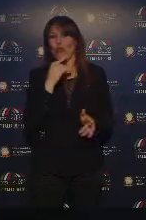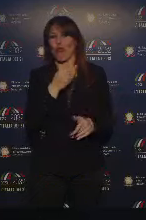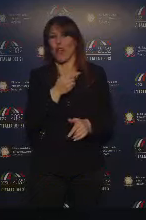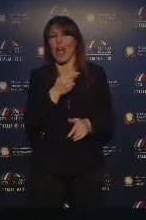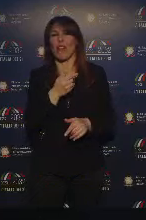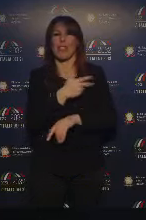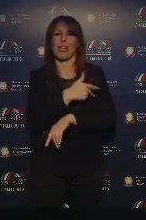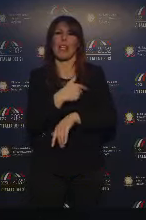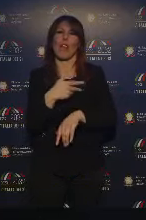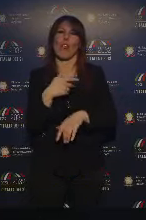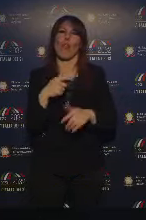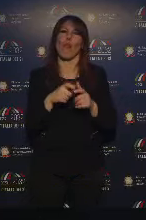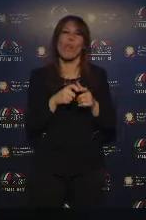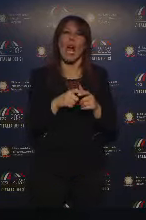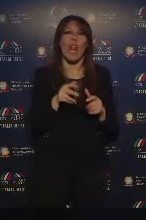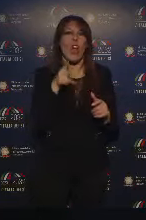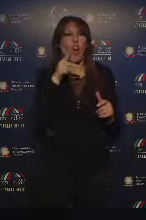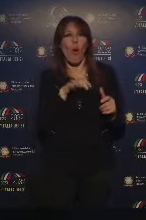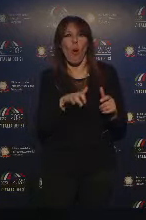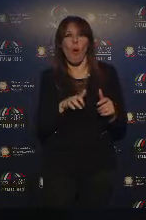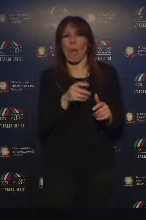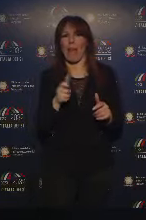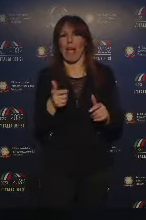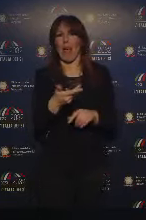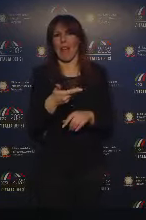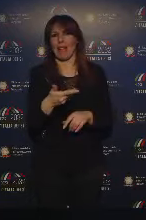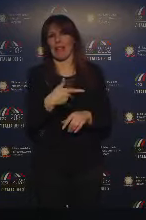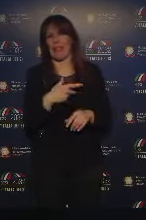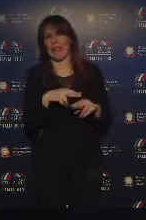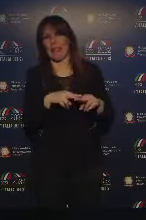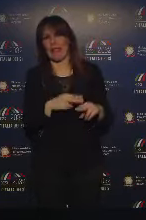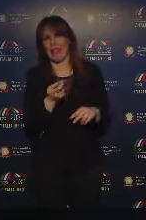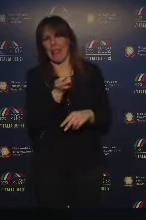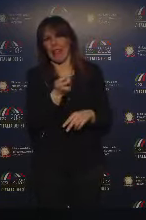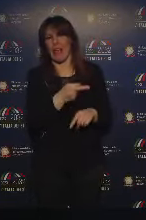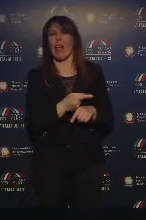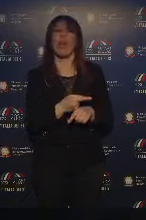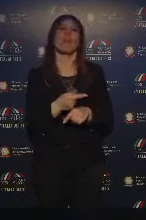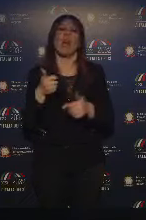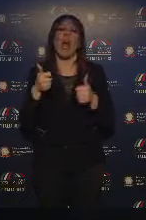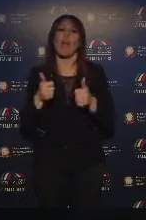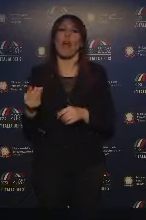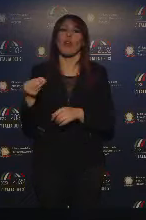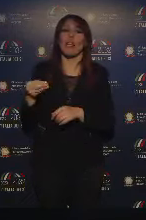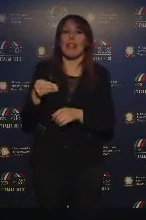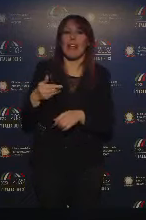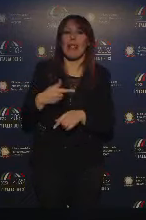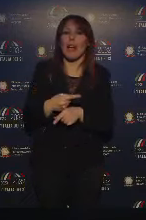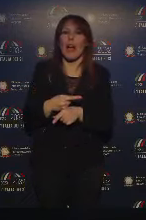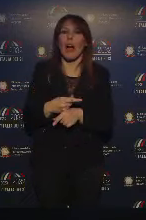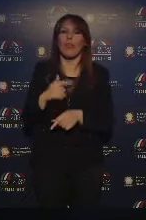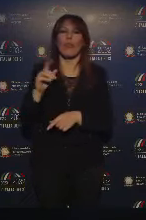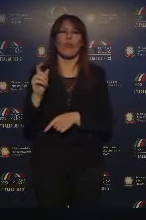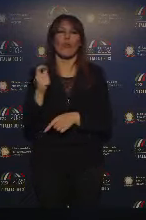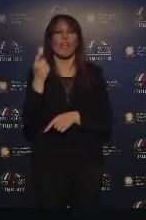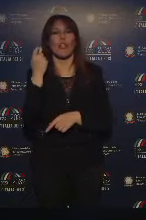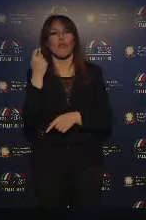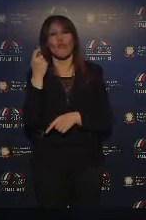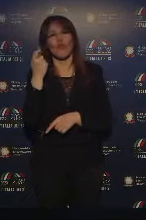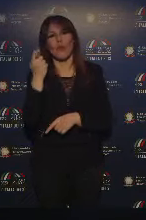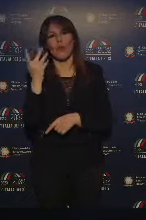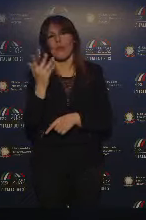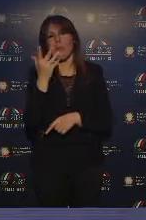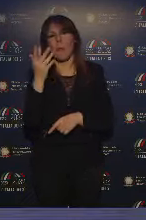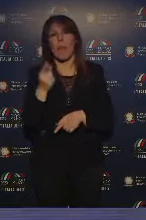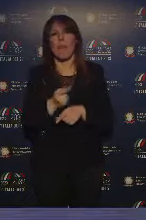comunale e la commessa quindi evidentemente per prevedere l'appalto integrato Vinci l'assegnazione